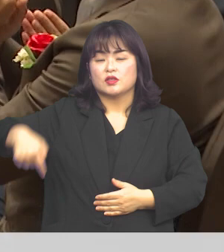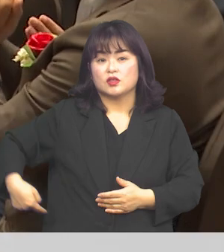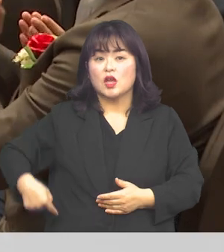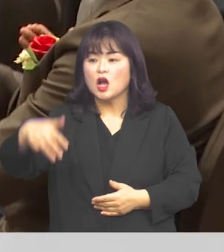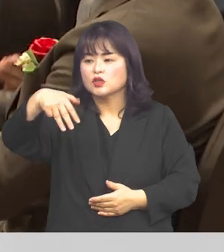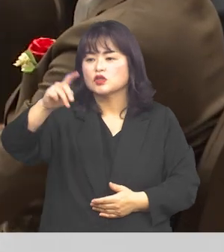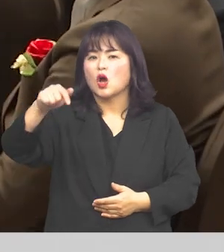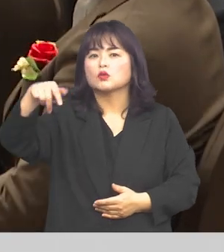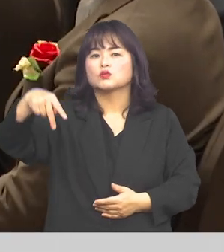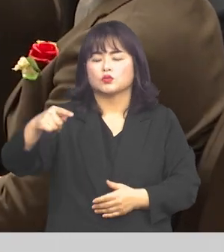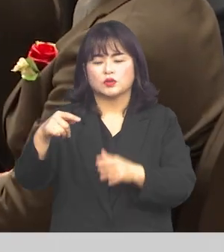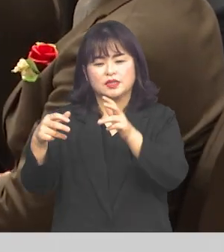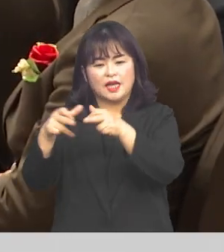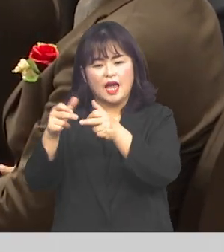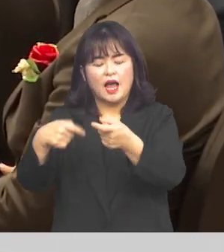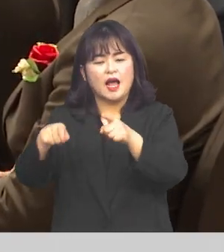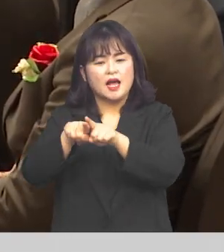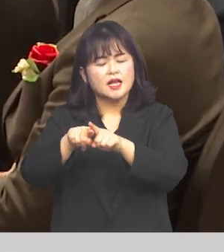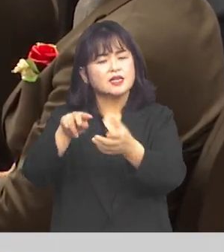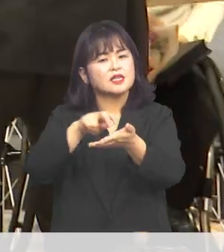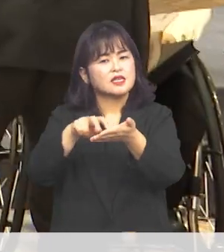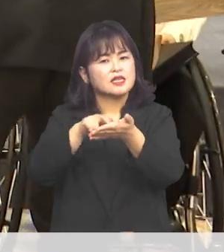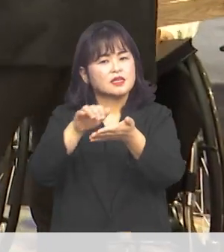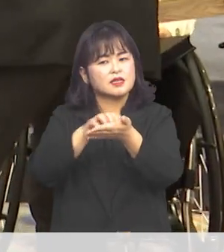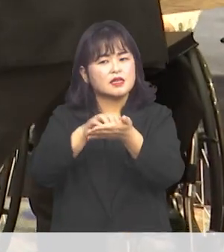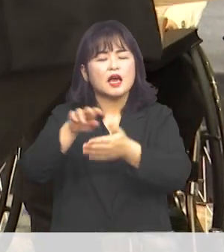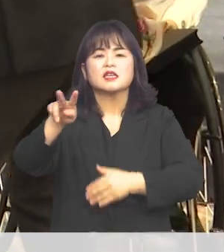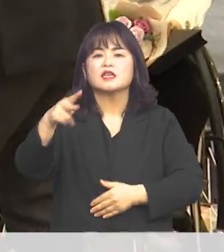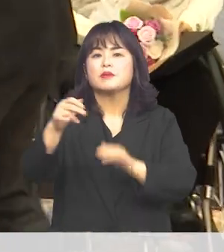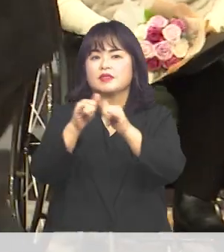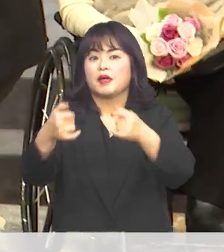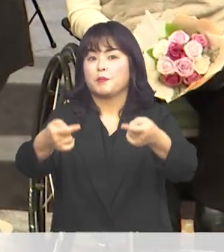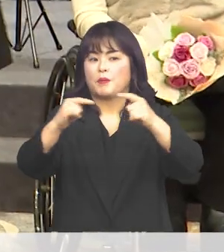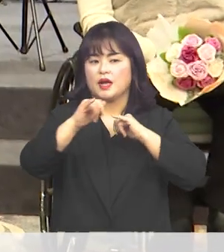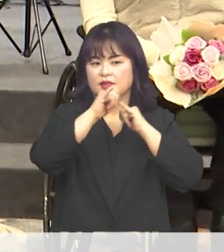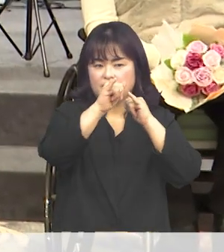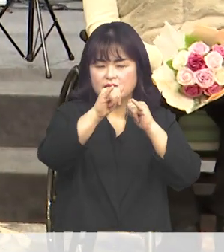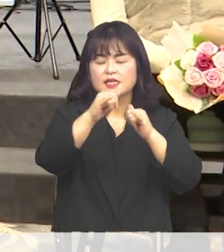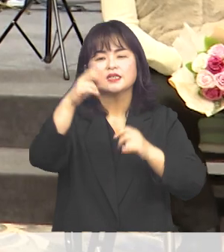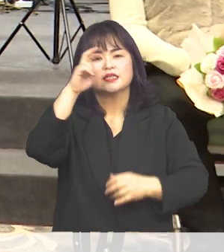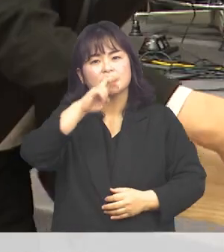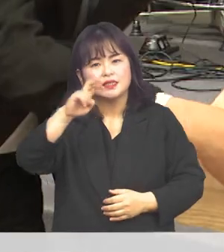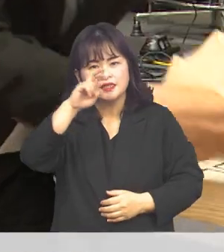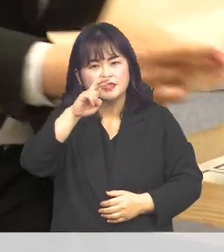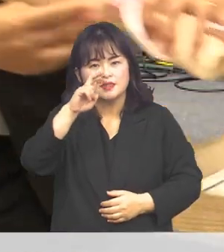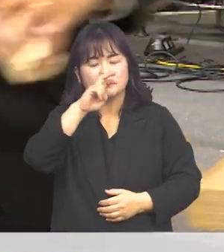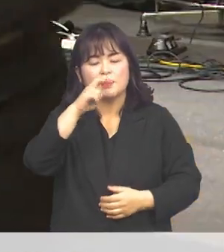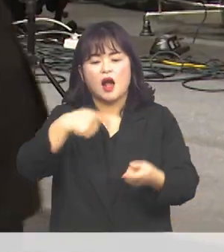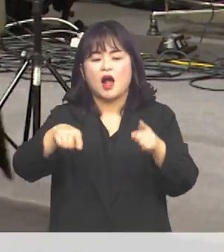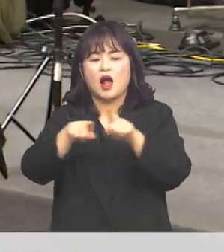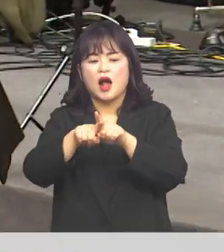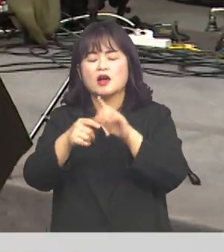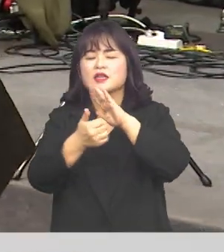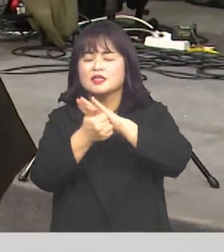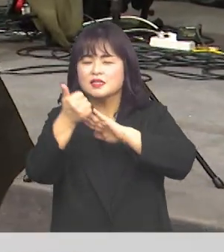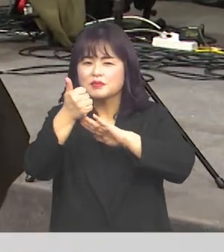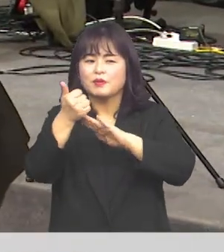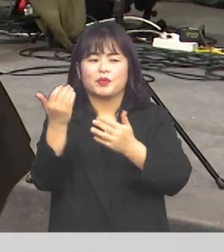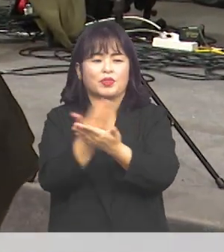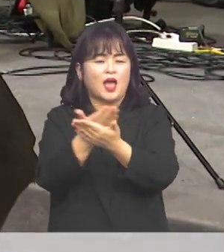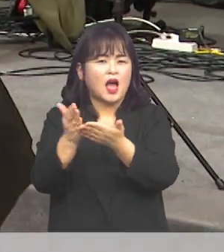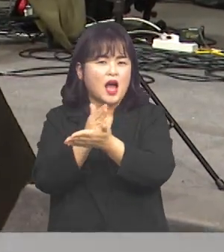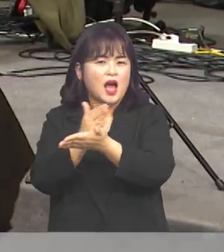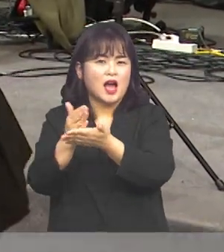용인특례시장과 척수장애인 등 200여 명이 참석해 표창장 수여식과 함께 음악을 통해 희망과 감동을 나누는